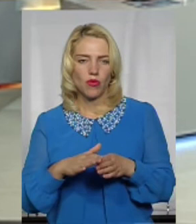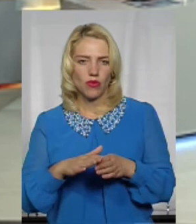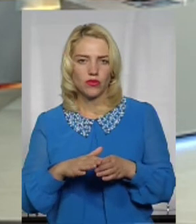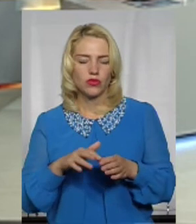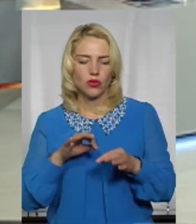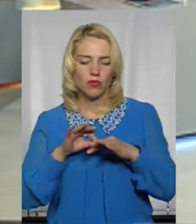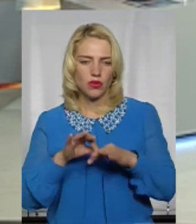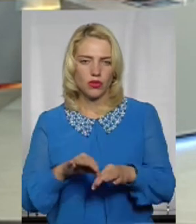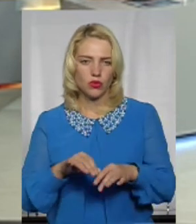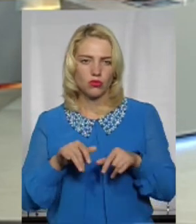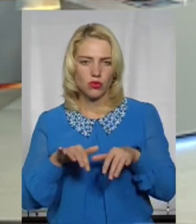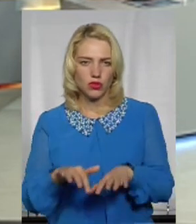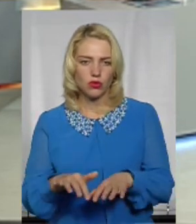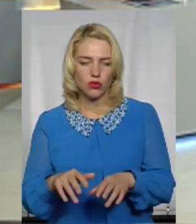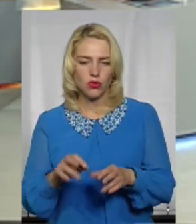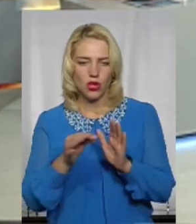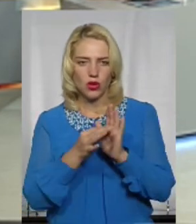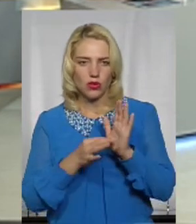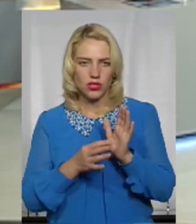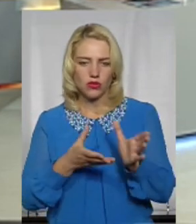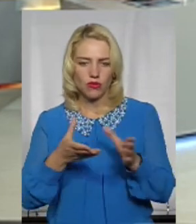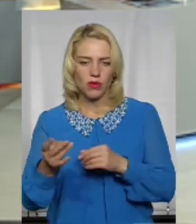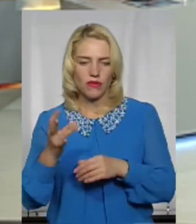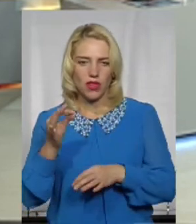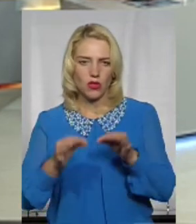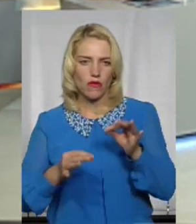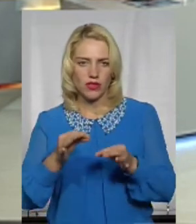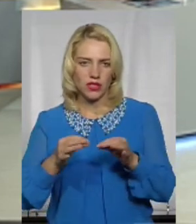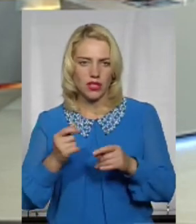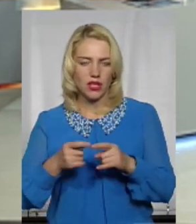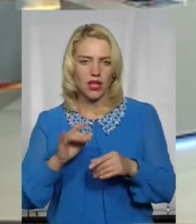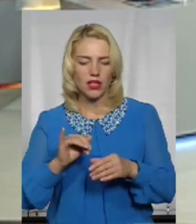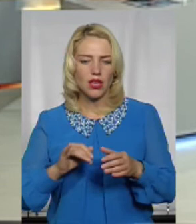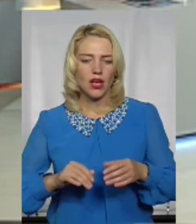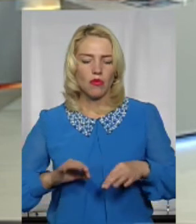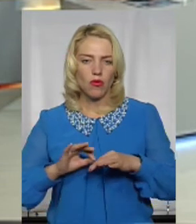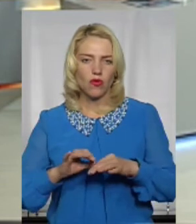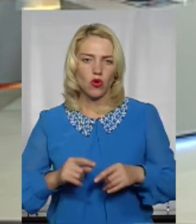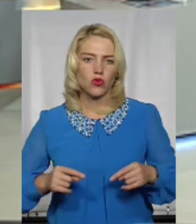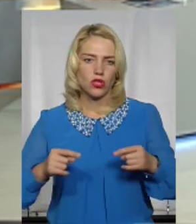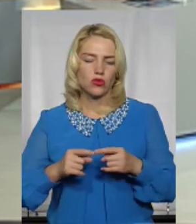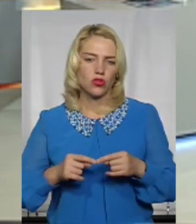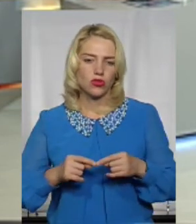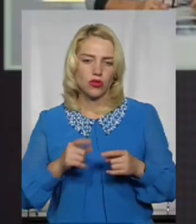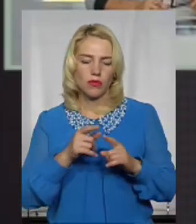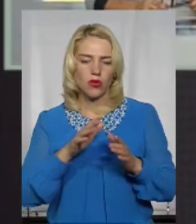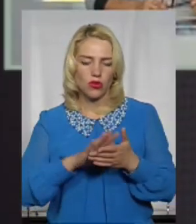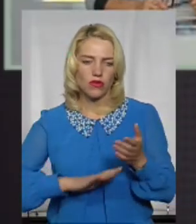пройдуть процедуру оцінки впливу на довкілля і погодження остаточне продовження